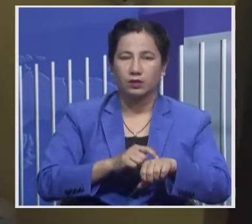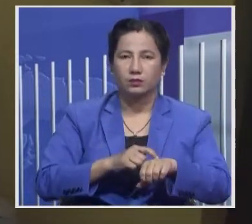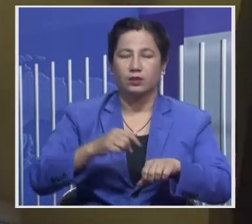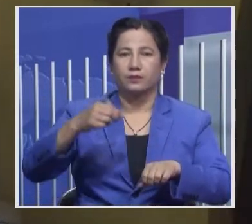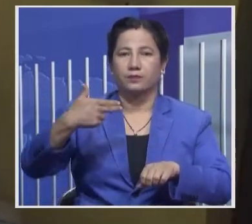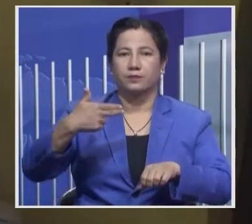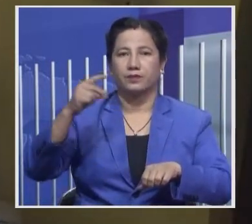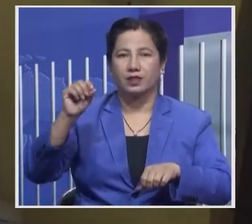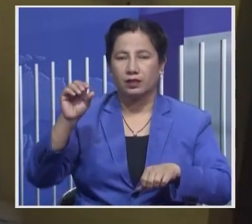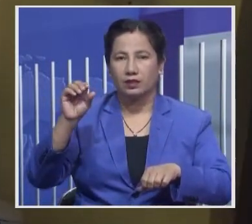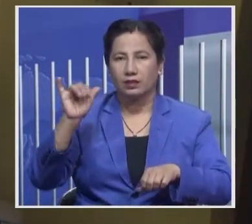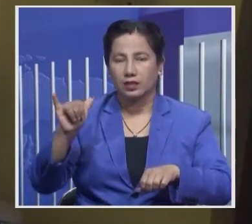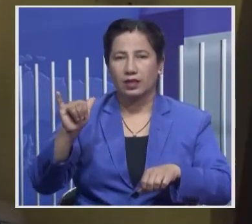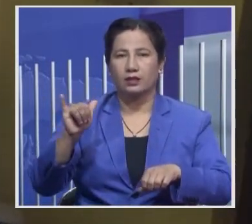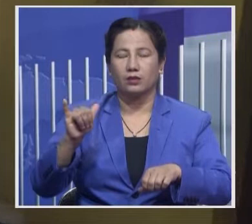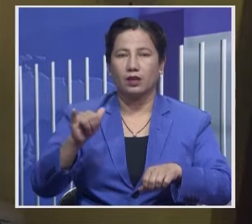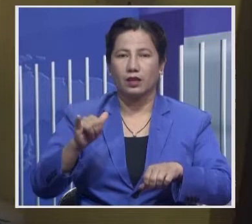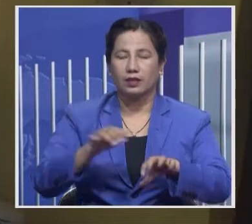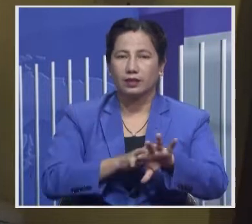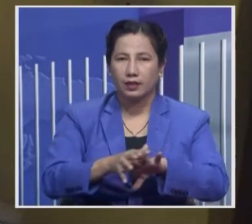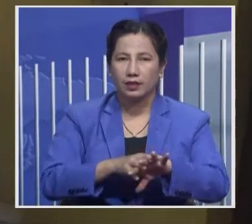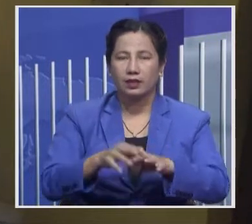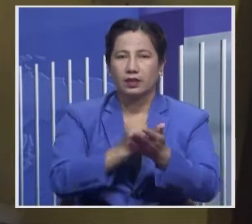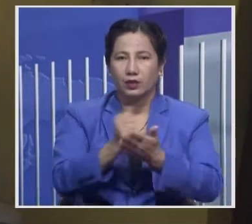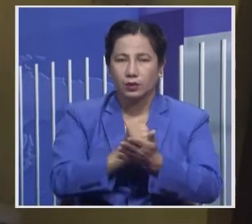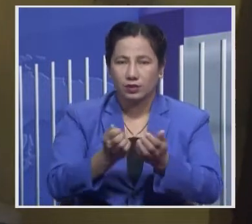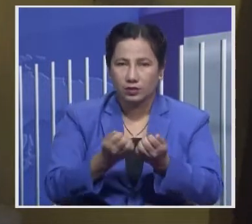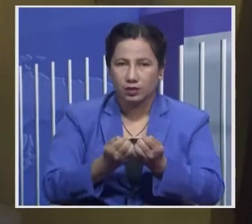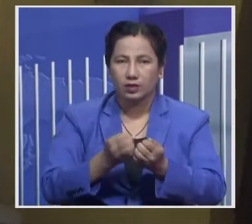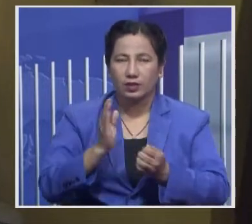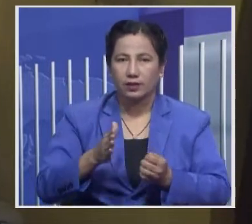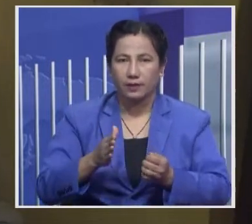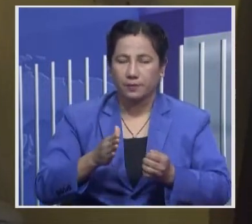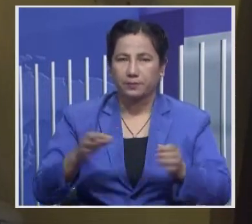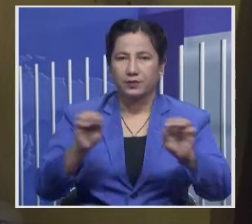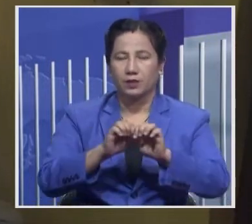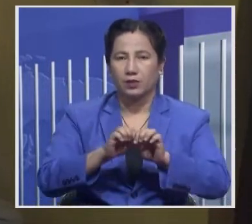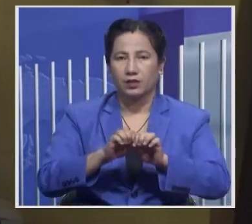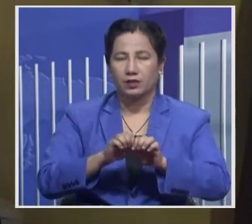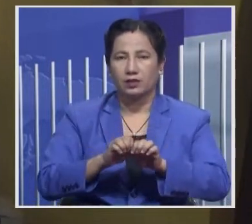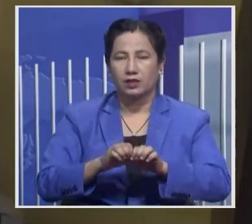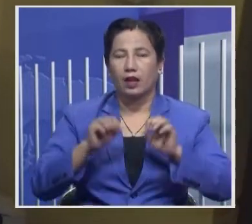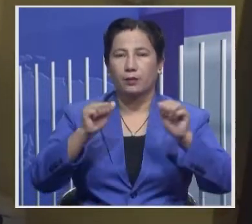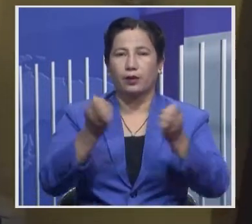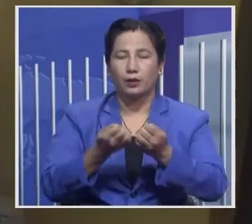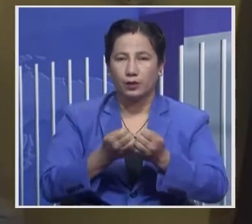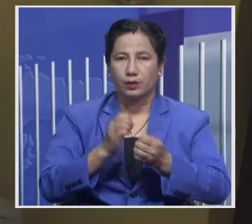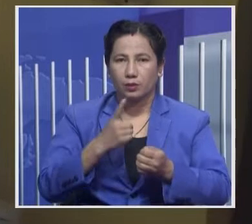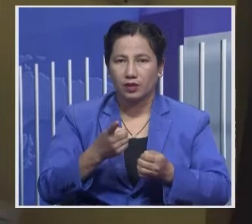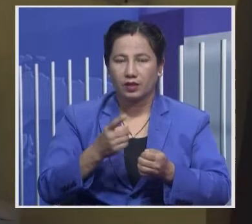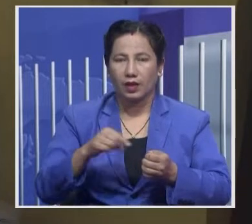पर्वहरूमा अलि फोकस दिएर त्यो चाड पर्व मनाउनको लागि सम्बन्धित निकायले पहल गर्यो भने हाम्रो